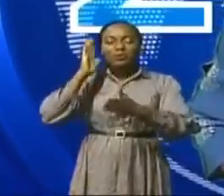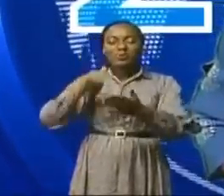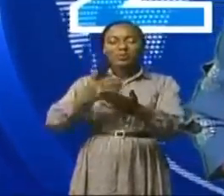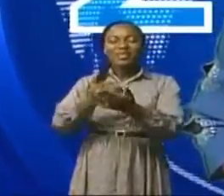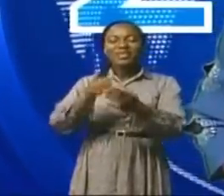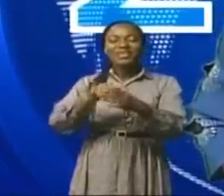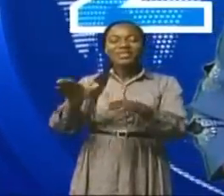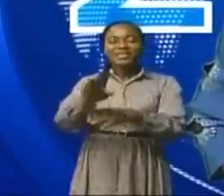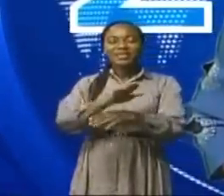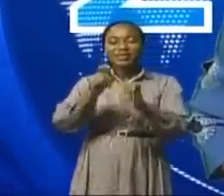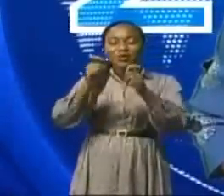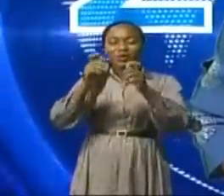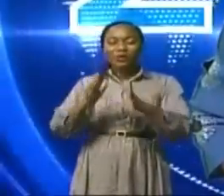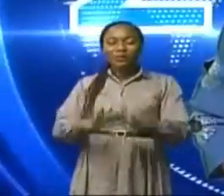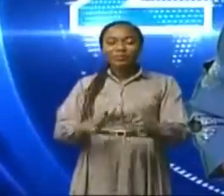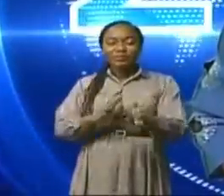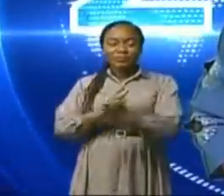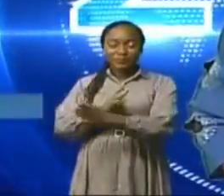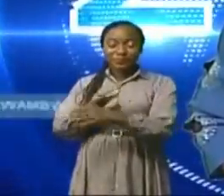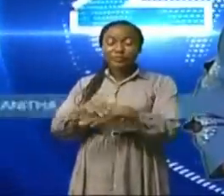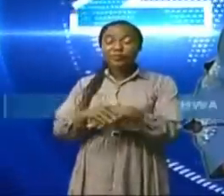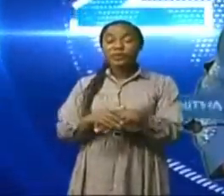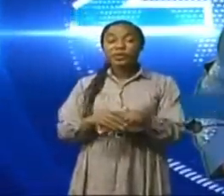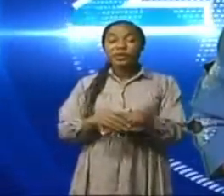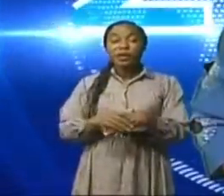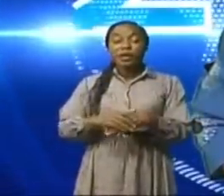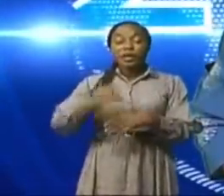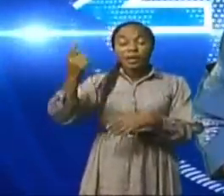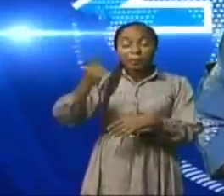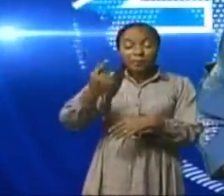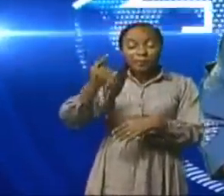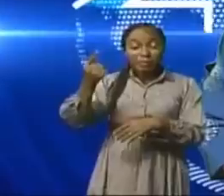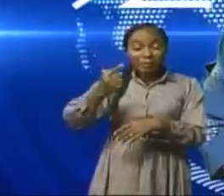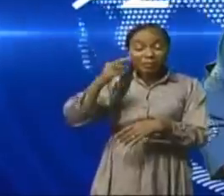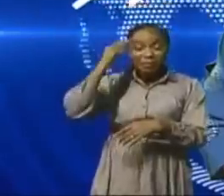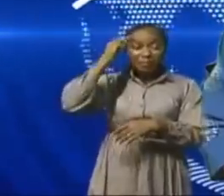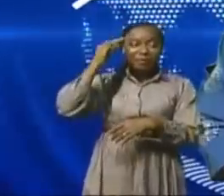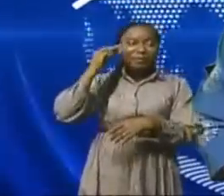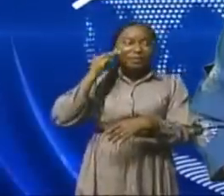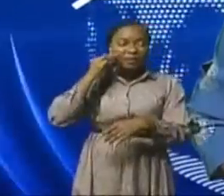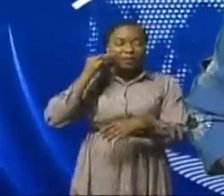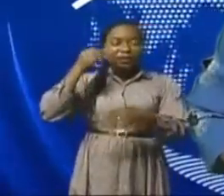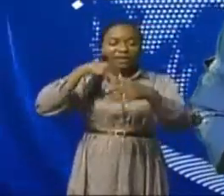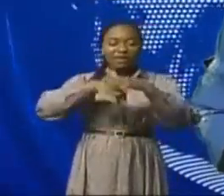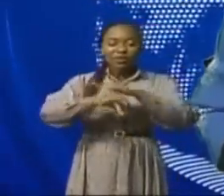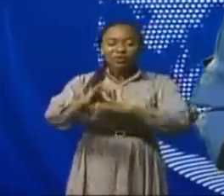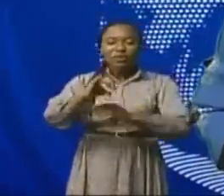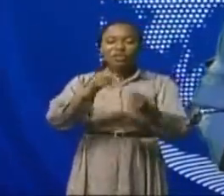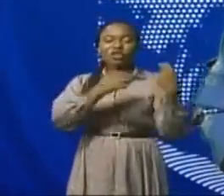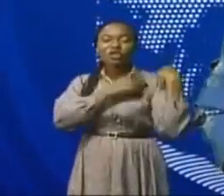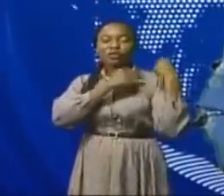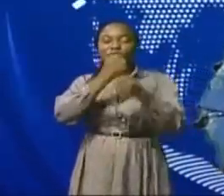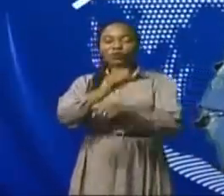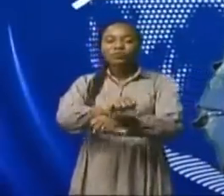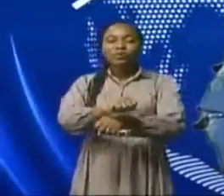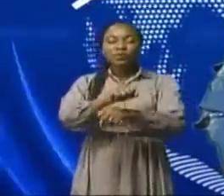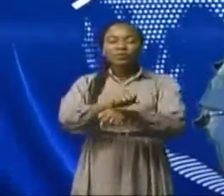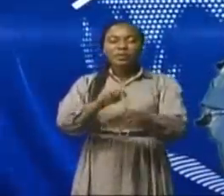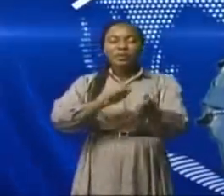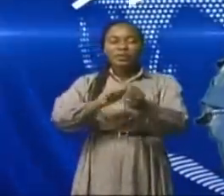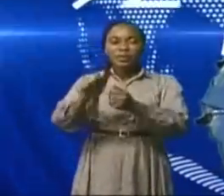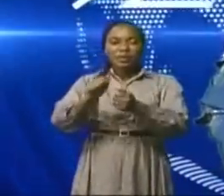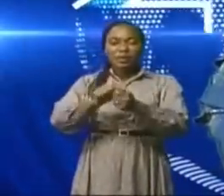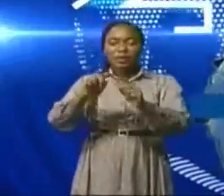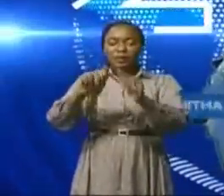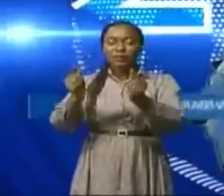ce journal. À titre posthume, le tout premier Premier ministre a été intronisé chef coutumier par le groupement des autorités